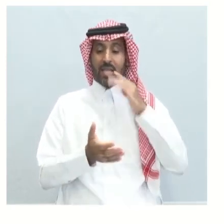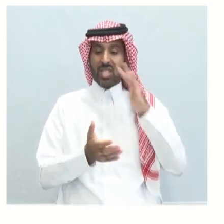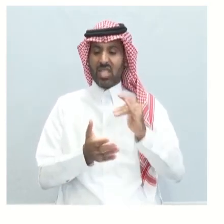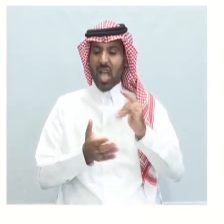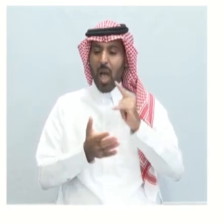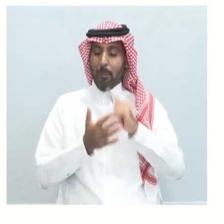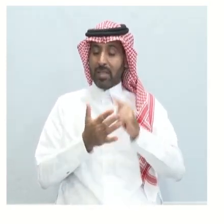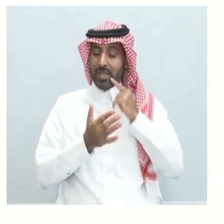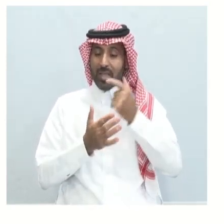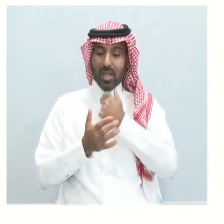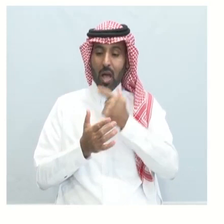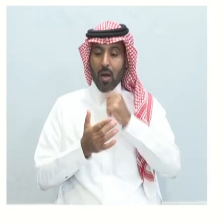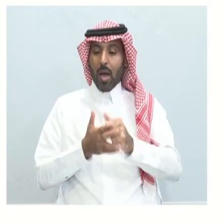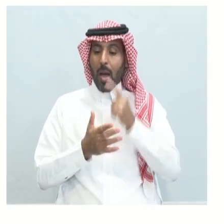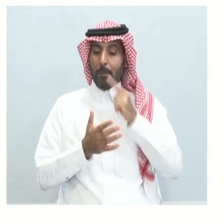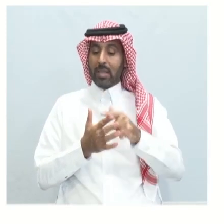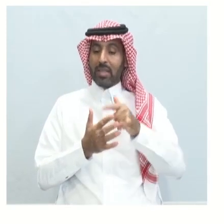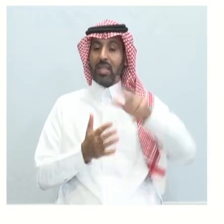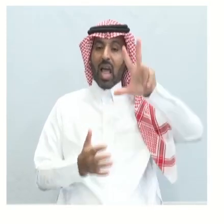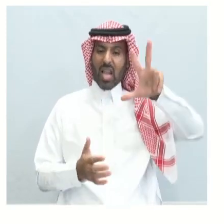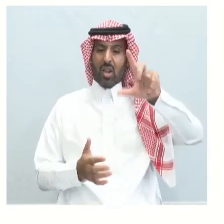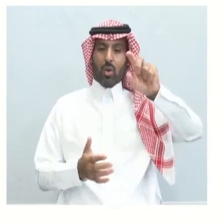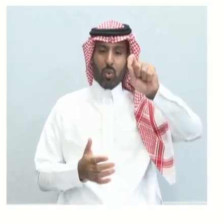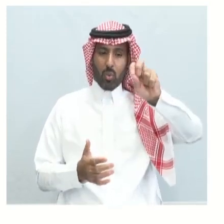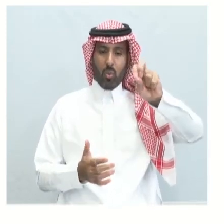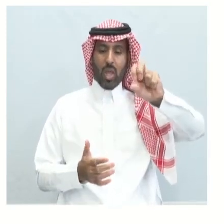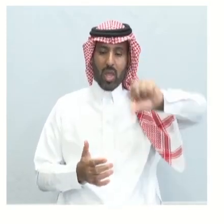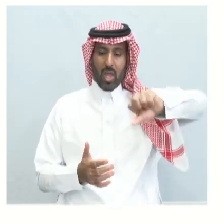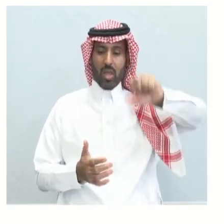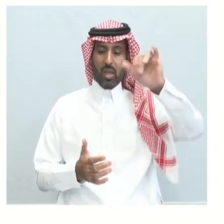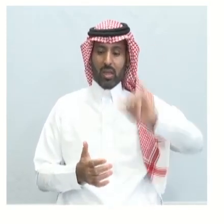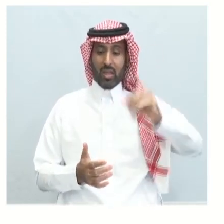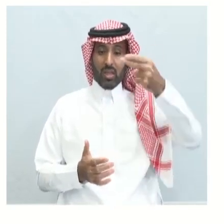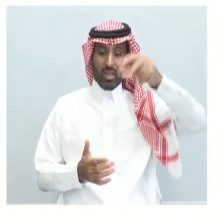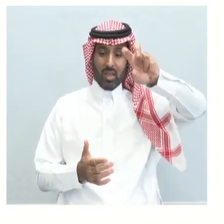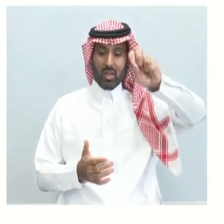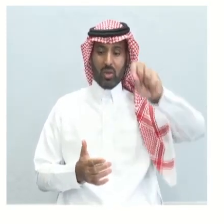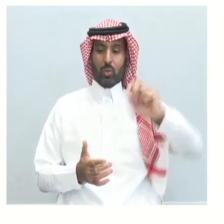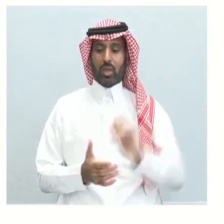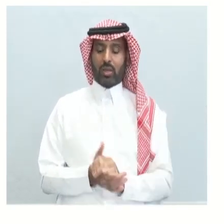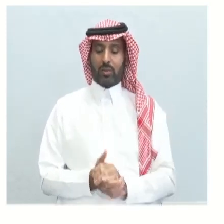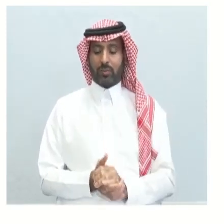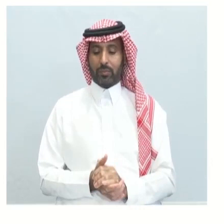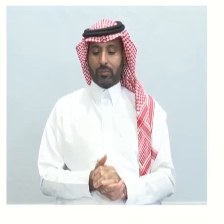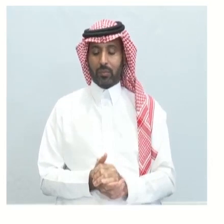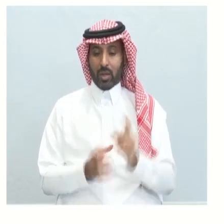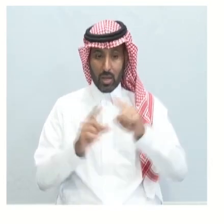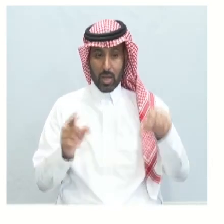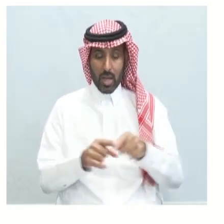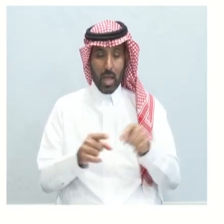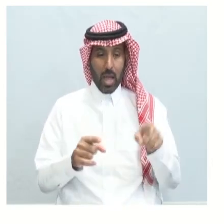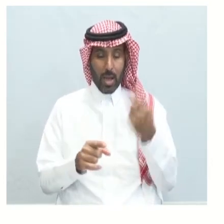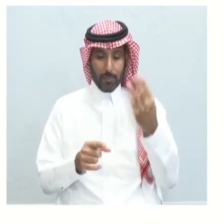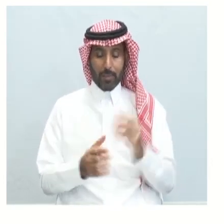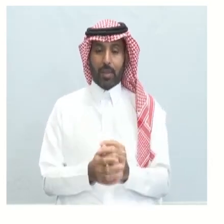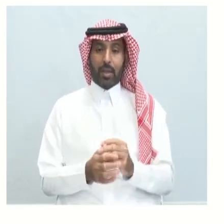المزاحميه ام مدينه القويعيه احسنتم بارك الله فيكم مدينه القويعيه